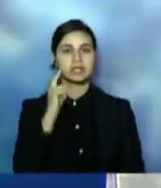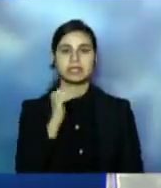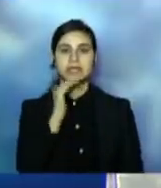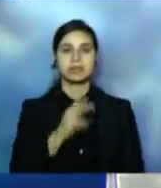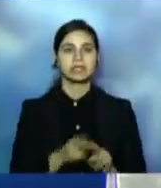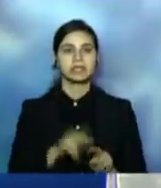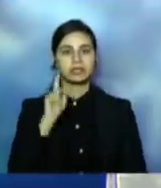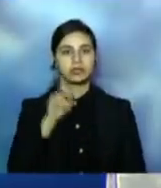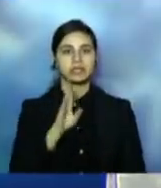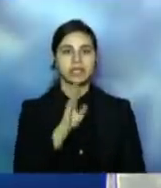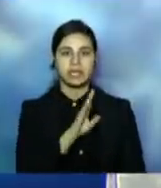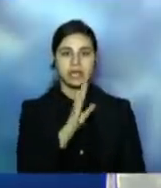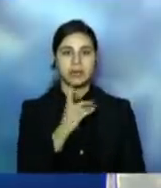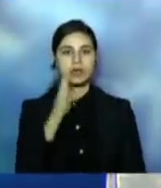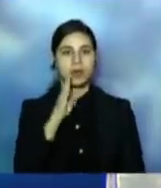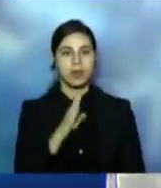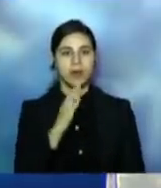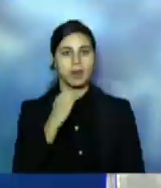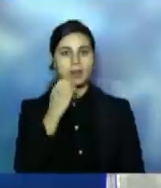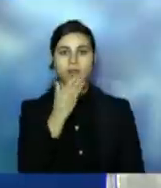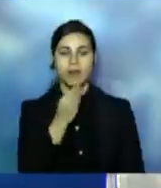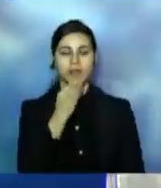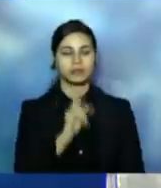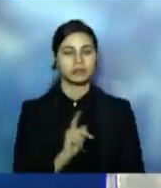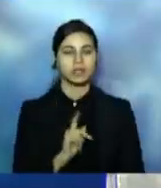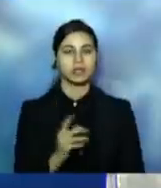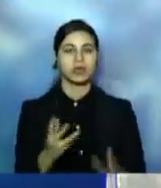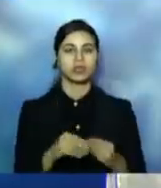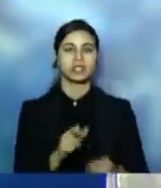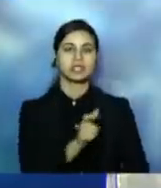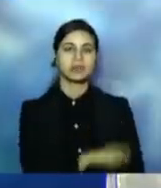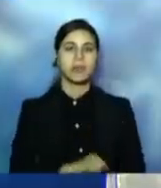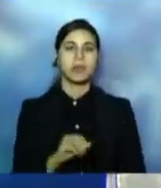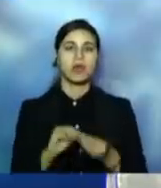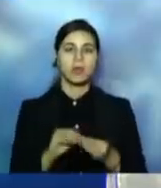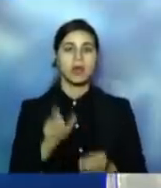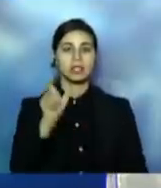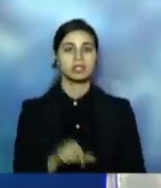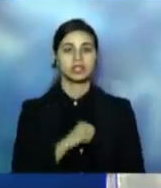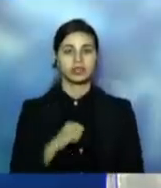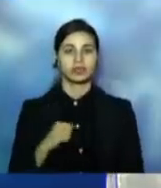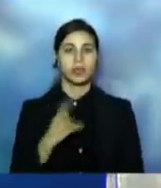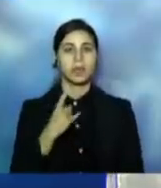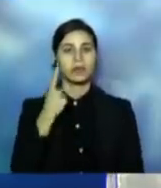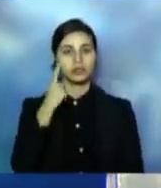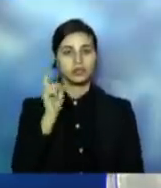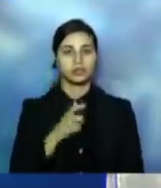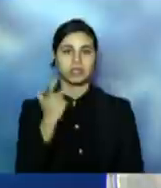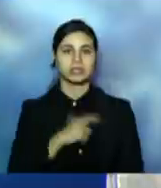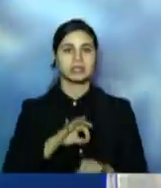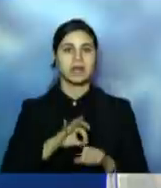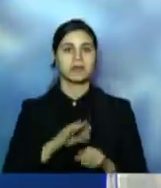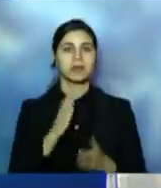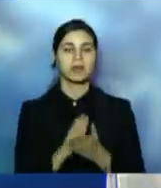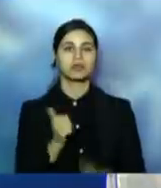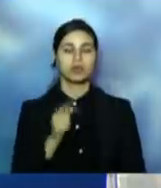ეს იცოდეს დედამ, მამამ, ბებომ, ბაბუმ, ოჯახის მეგობარმა, აუცილებელია თავად ბავშვმა და მოზარდმაც იცოდეს